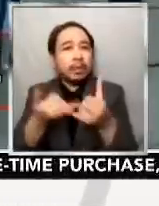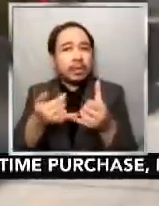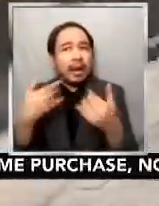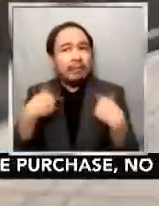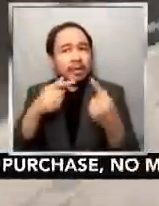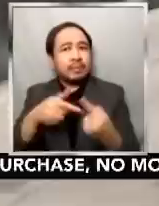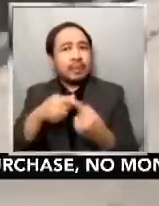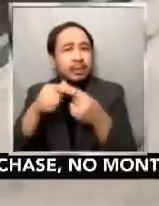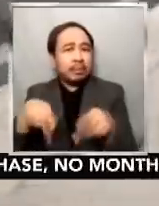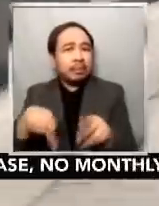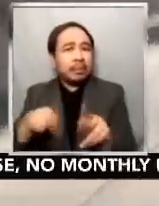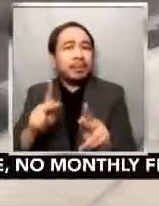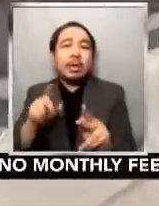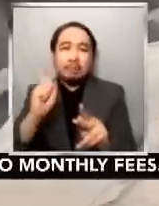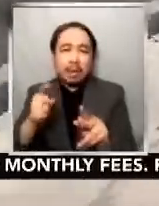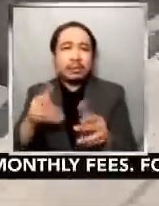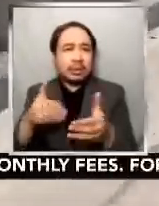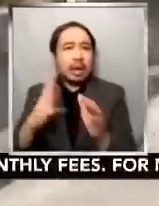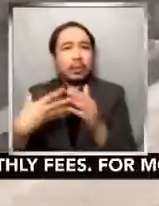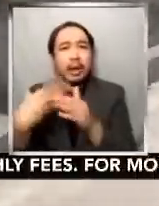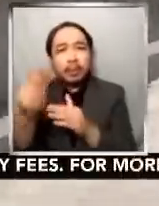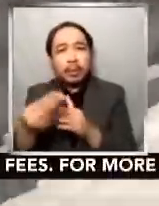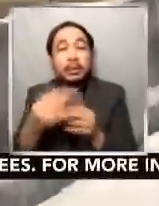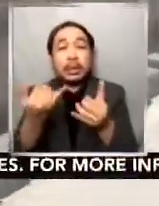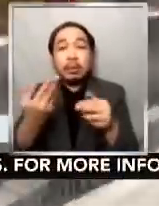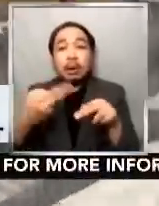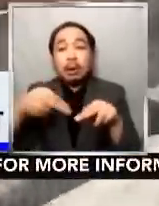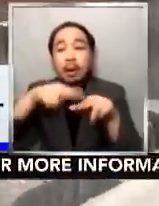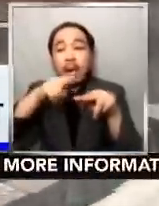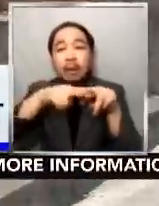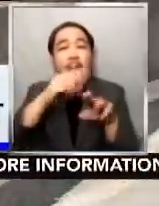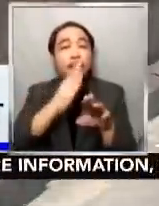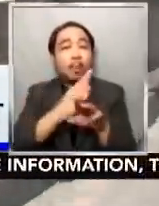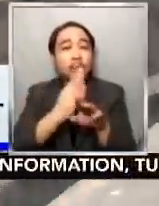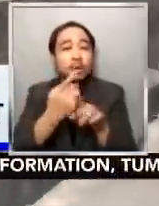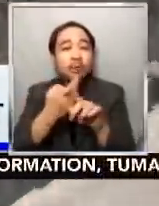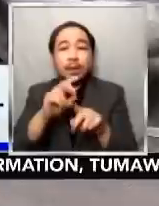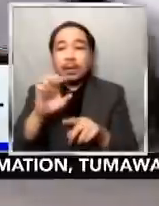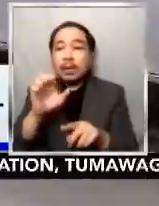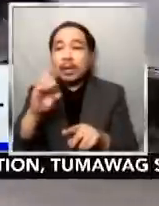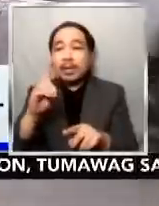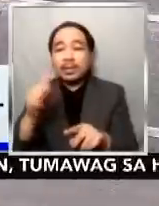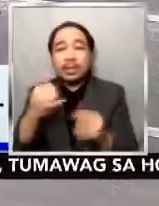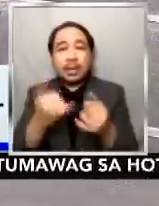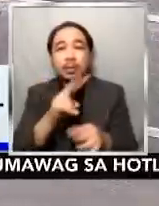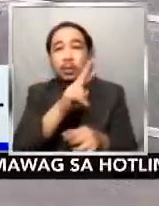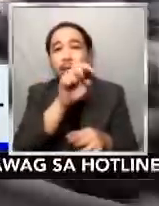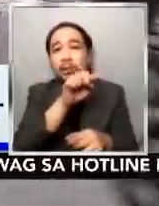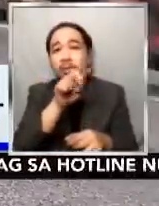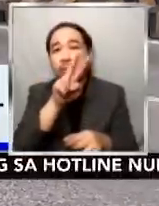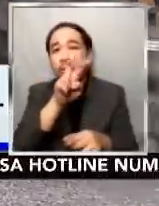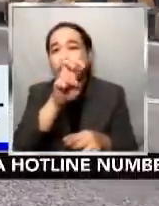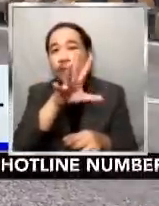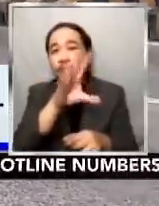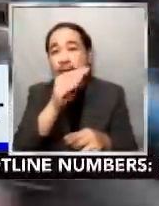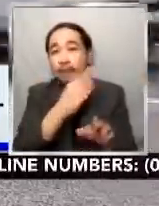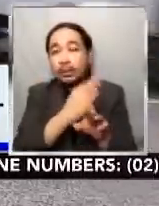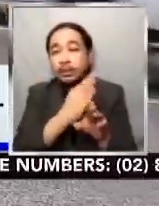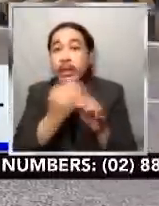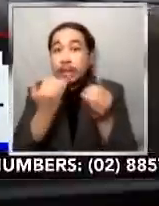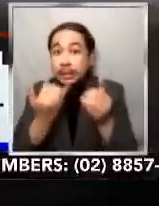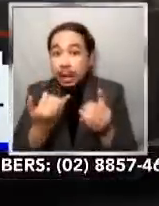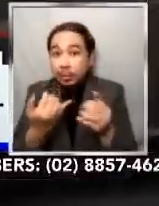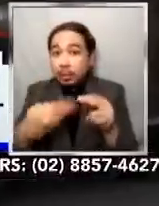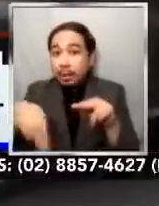lumabas. Kaya dinagdagan ang mga bus sa EDSA Carousel. Mula sa 200 to 250 buses, ngayon nasa mahigit 400 na raw ang kanilang